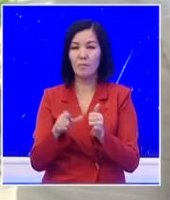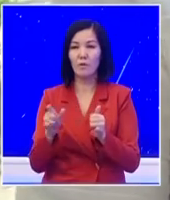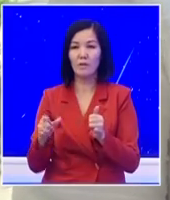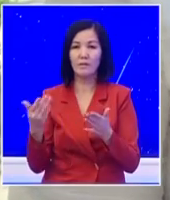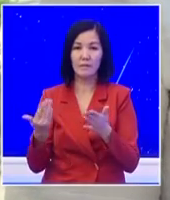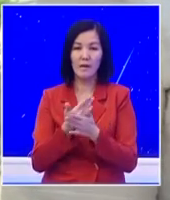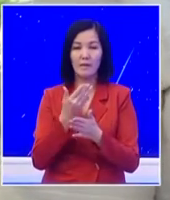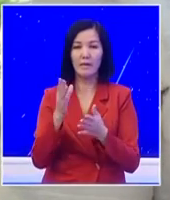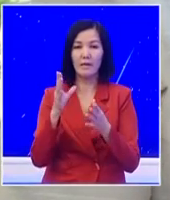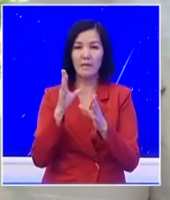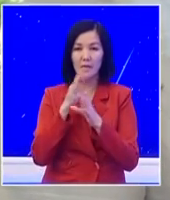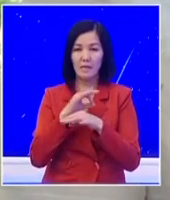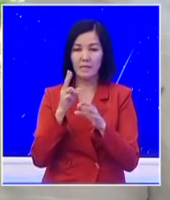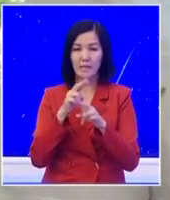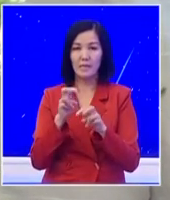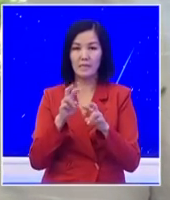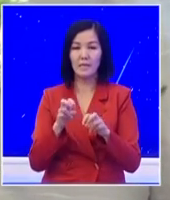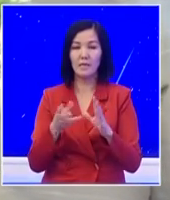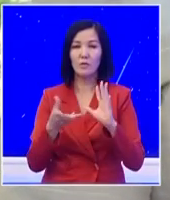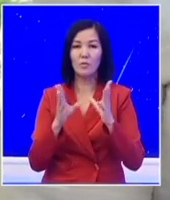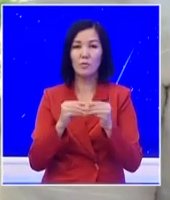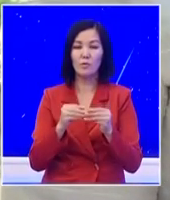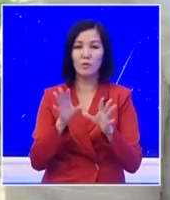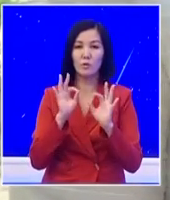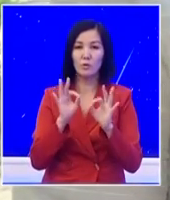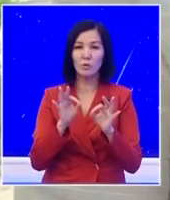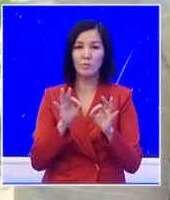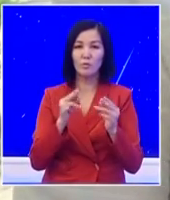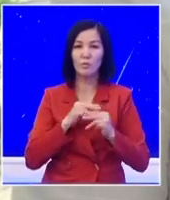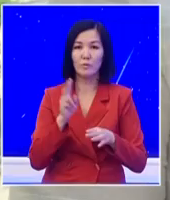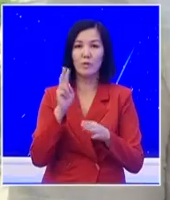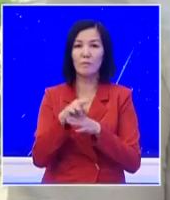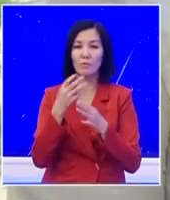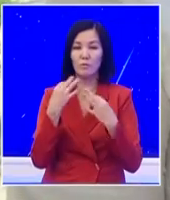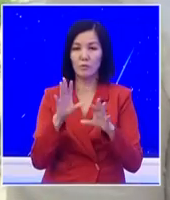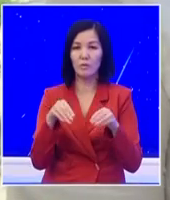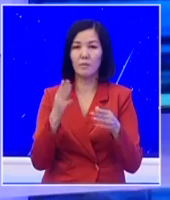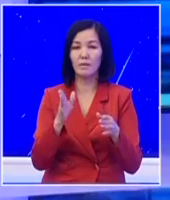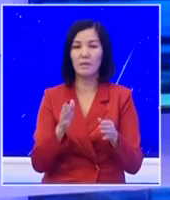рет анализдер алынады. Соның қорытындысы теріс болған жағдайда жұмысқа шығуға рұқсат беріледі.